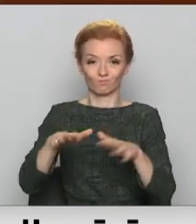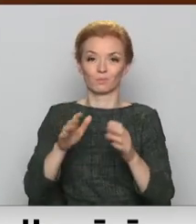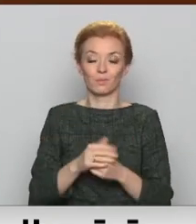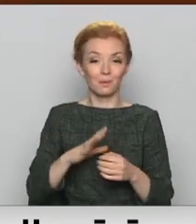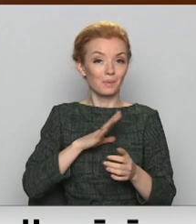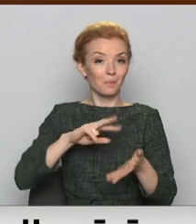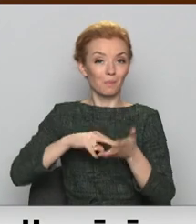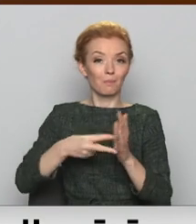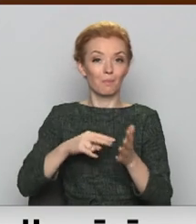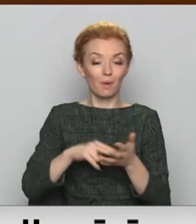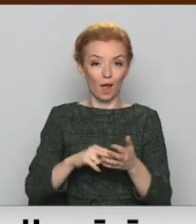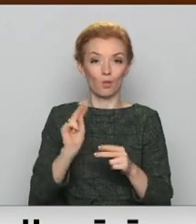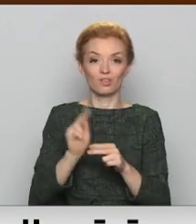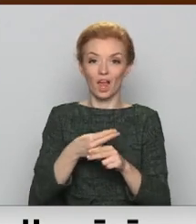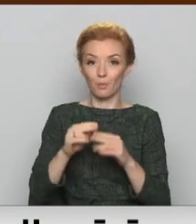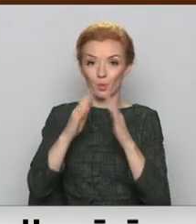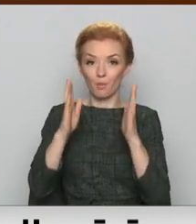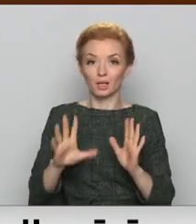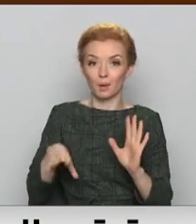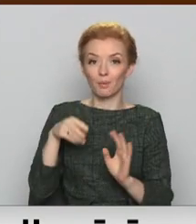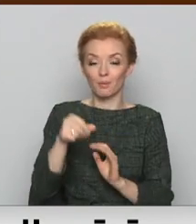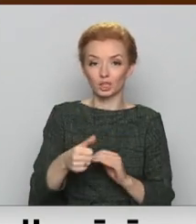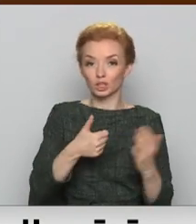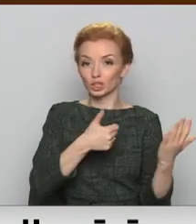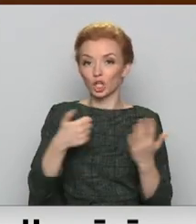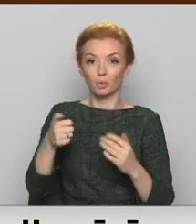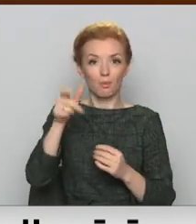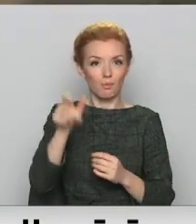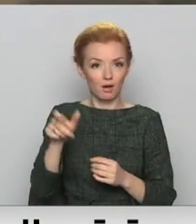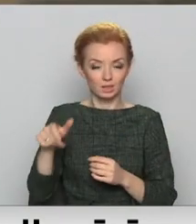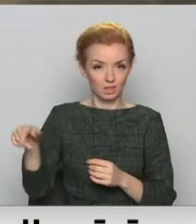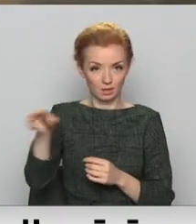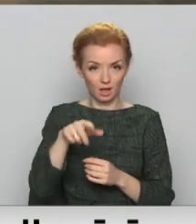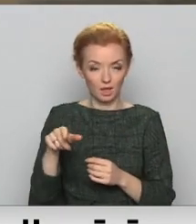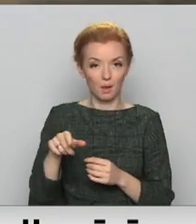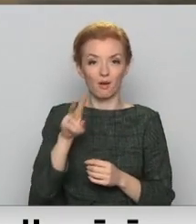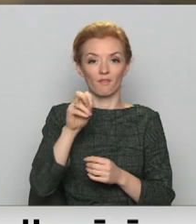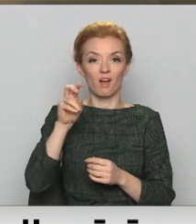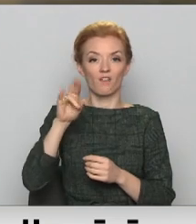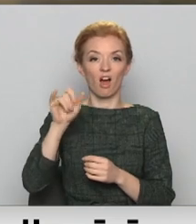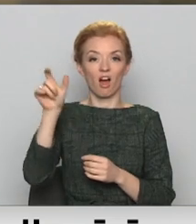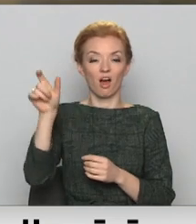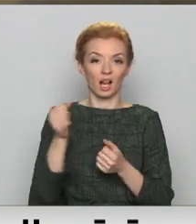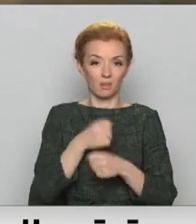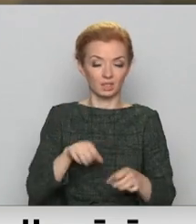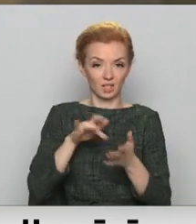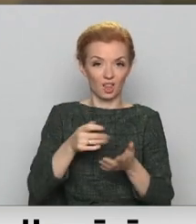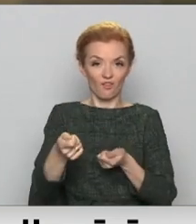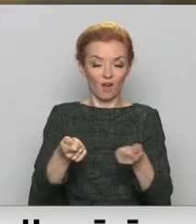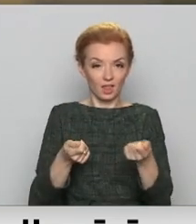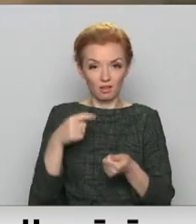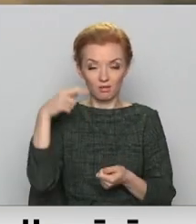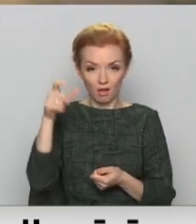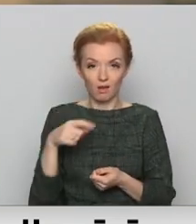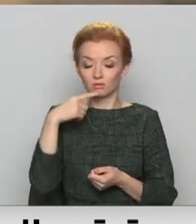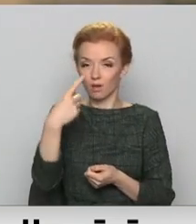plānots šogad vienu terapiju mājās apmaksāt aptuveni 600 pacientiem. Vaivaru vadītājs saka, iespējams daļa pacientu un